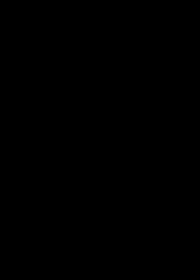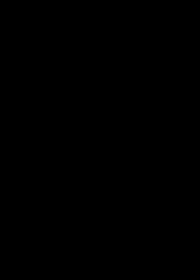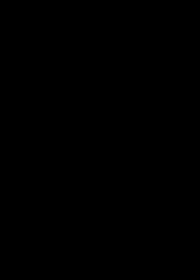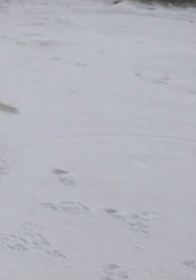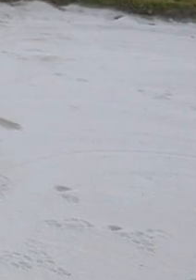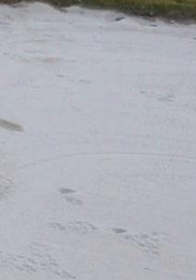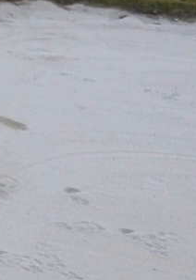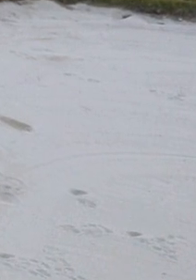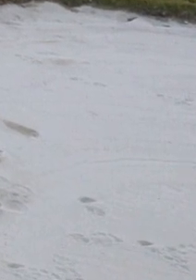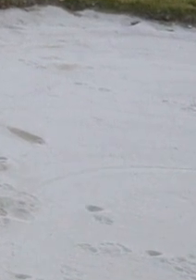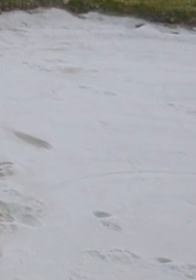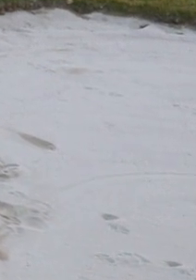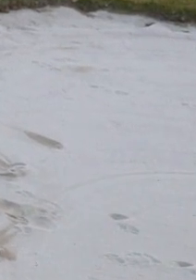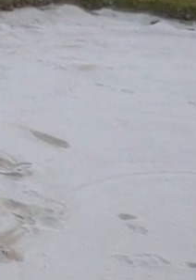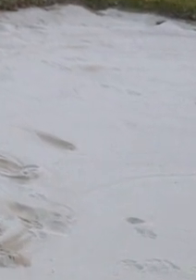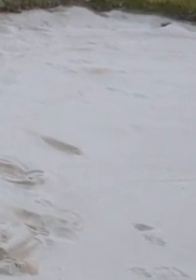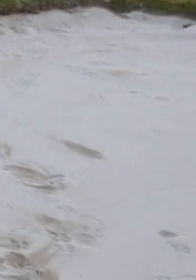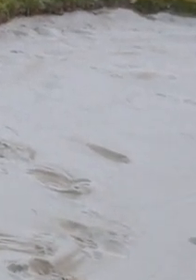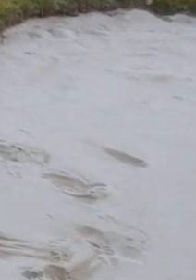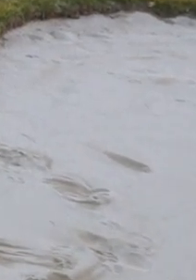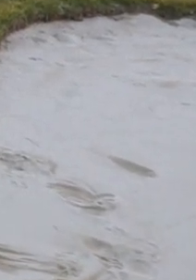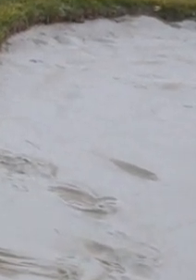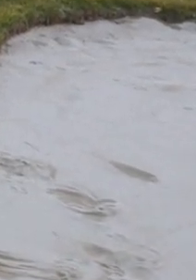나이스 아웃.